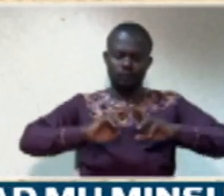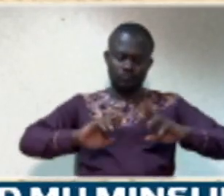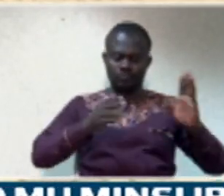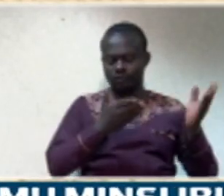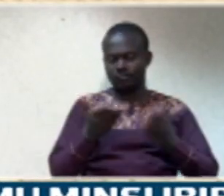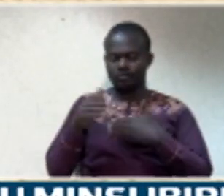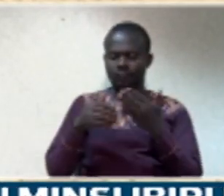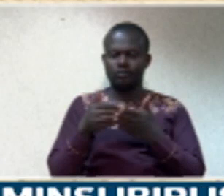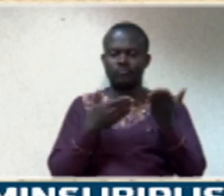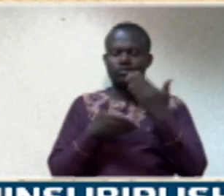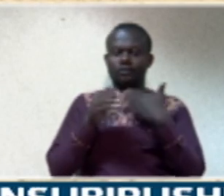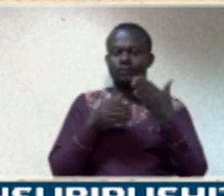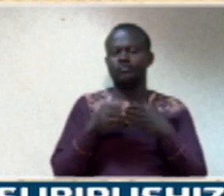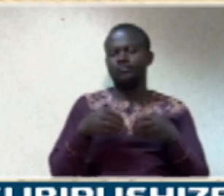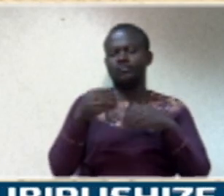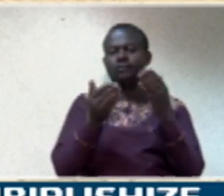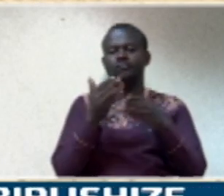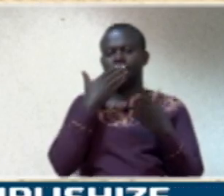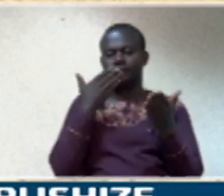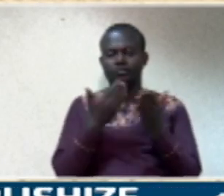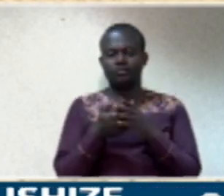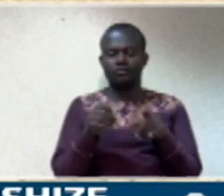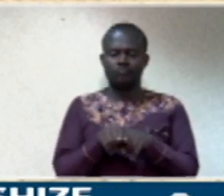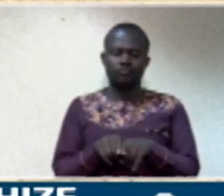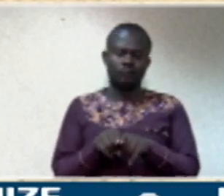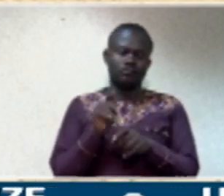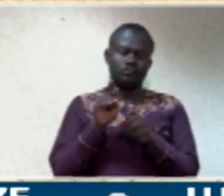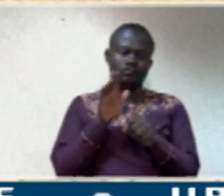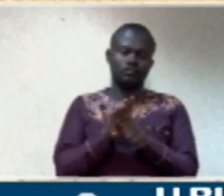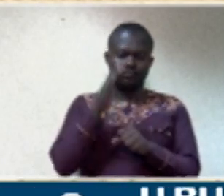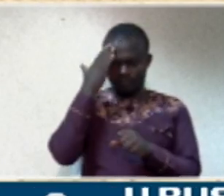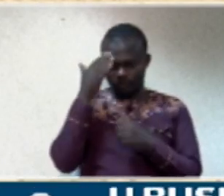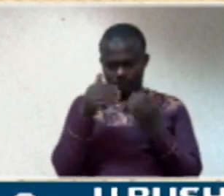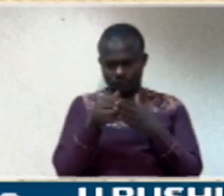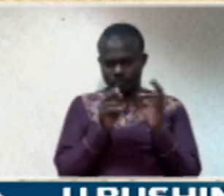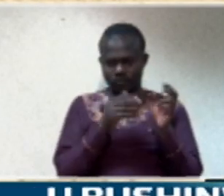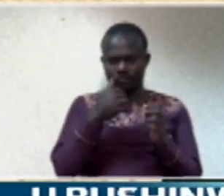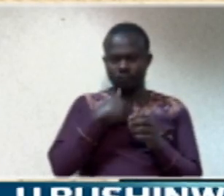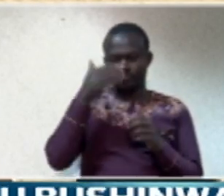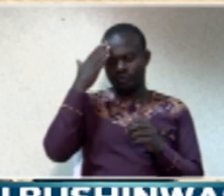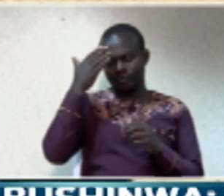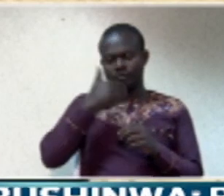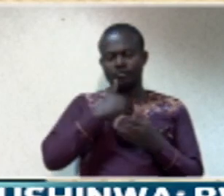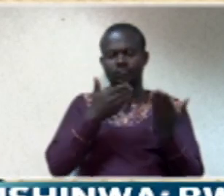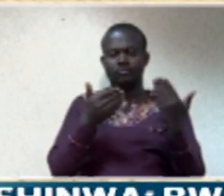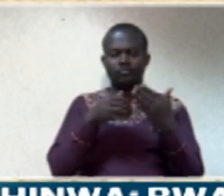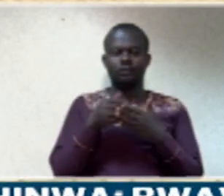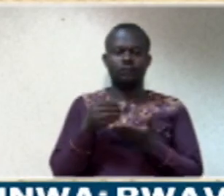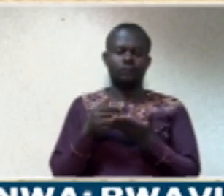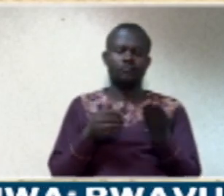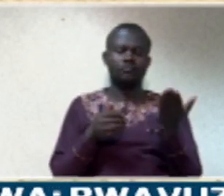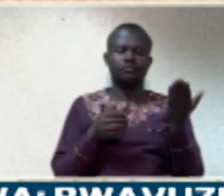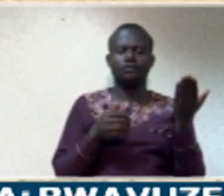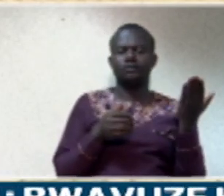bacu tukabaha serivisi nziza nk'uko benshi babizi tuyisanganywe, amafunguro meza